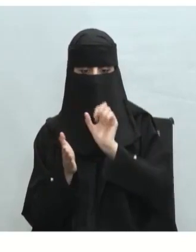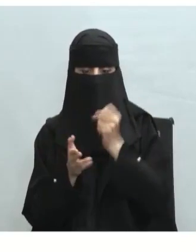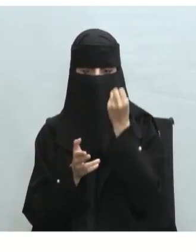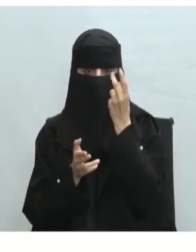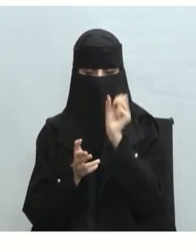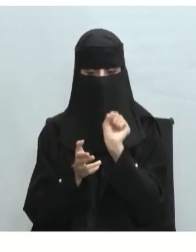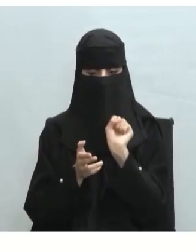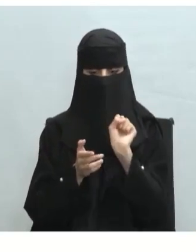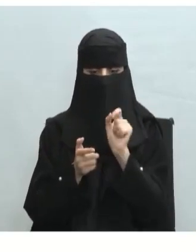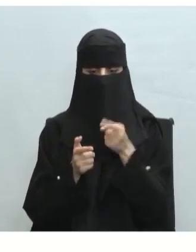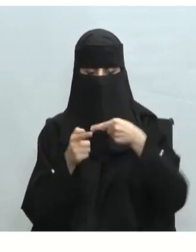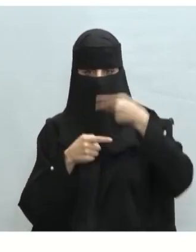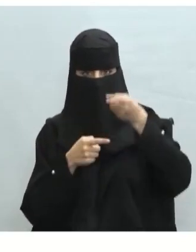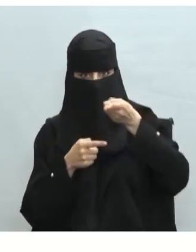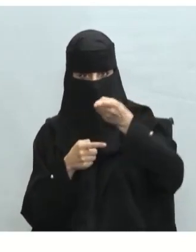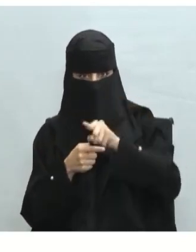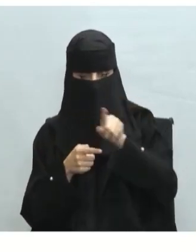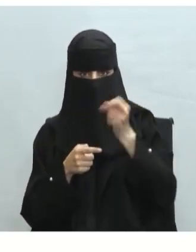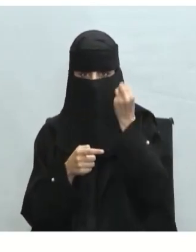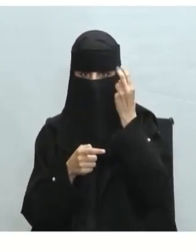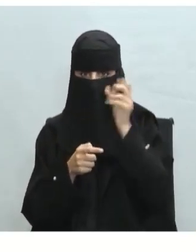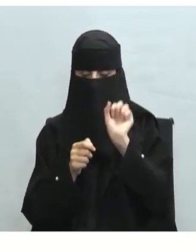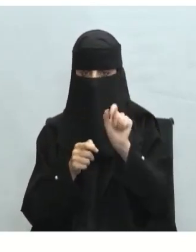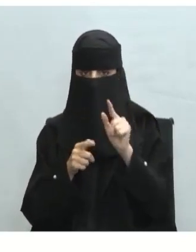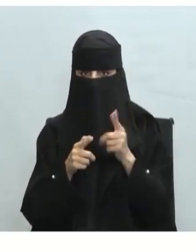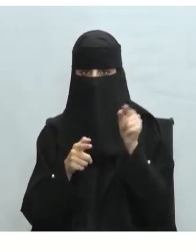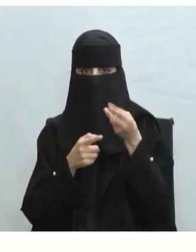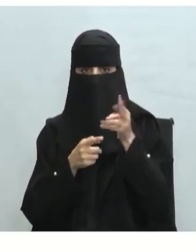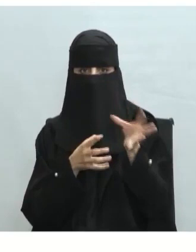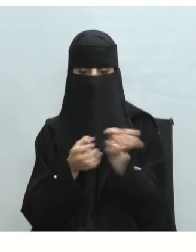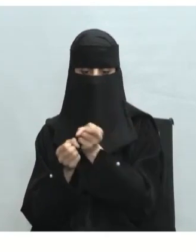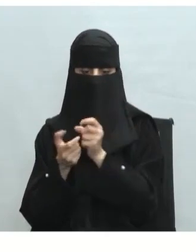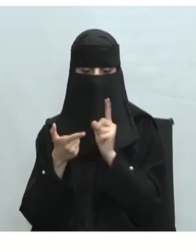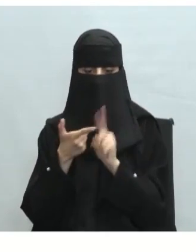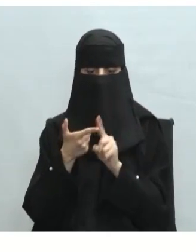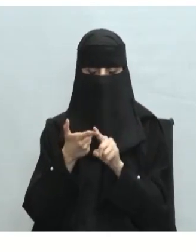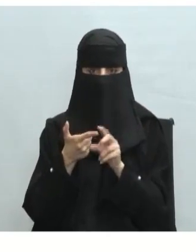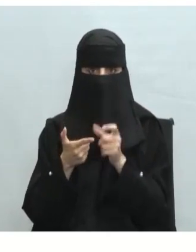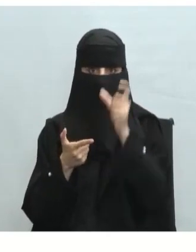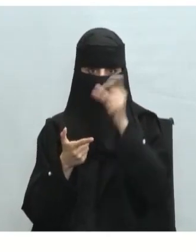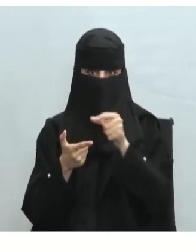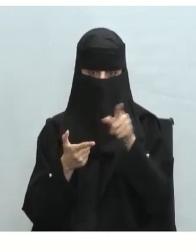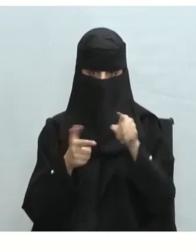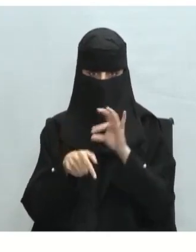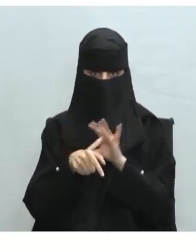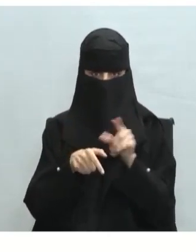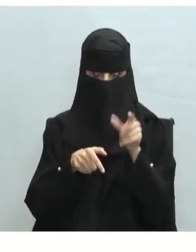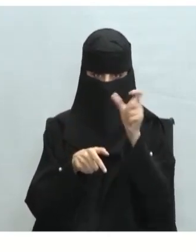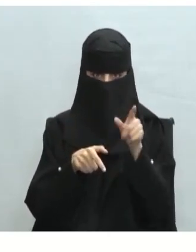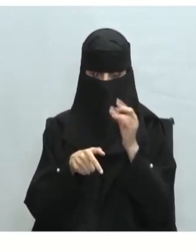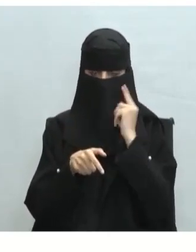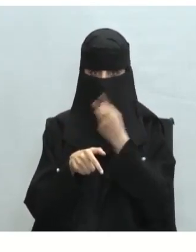الناس فهو حكيم ومن يفهم نفسه فهو عبقري ايضا ايضا مقوله ثالثه ابدا حيث